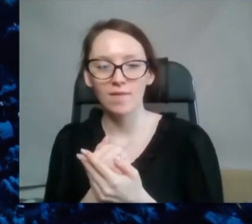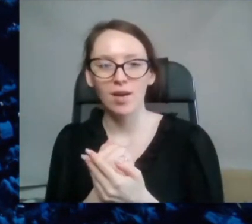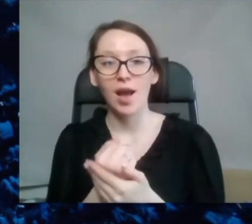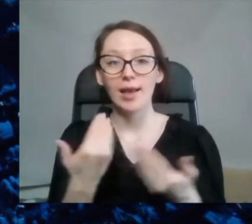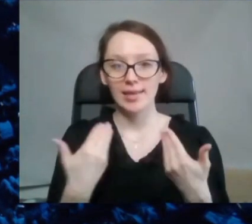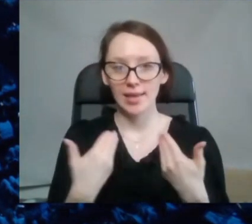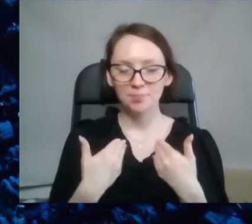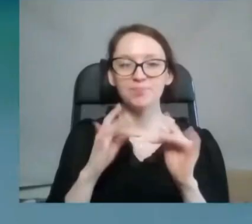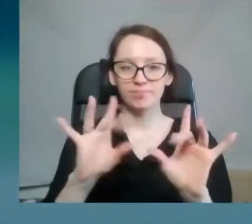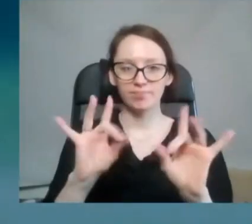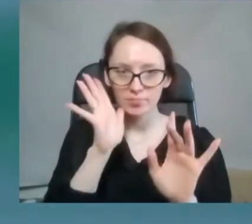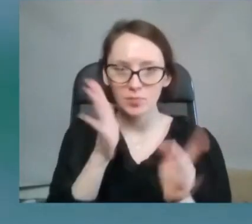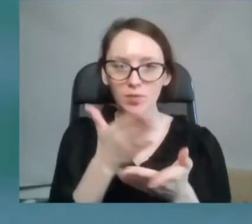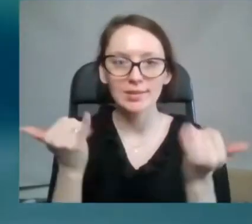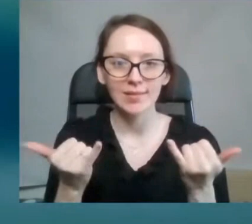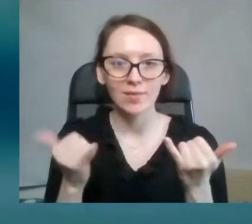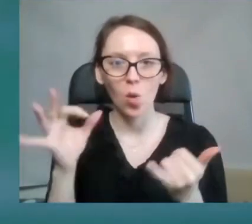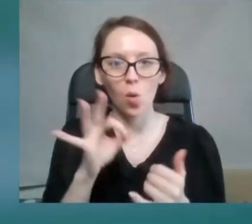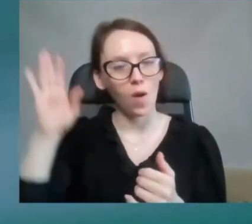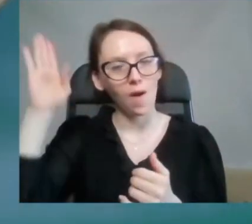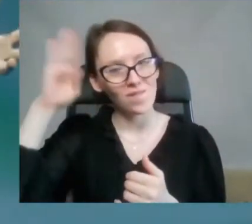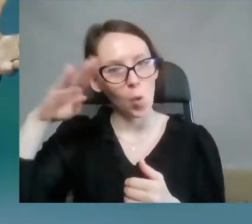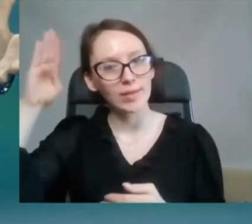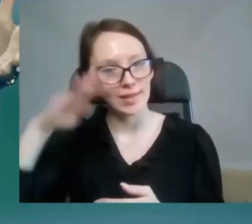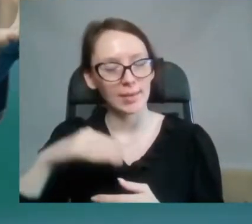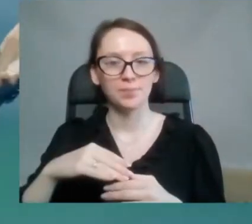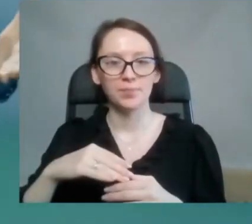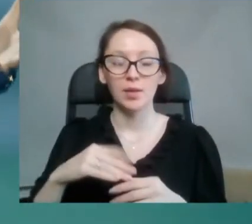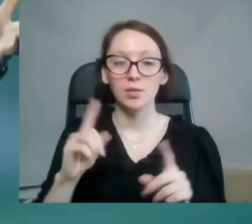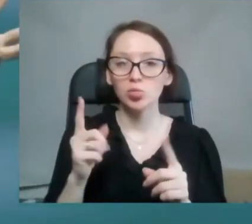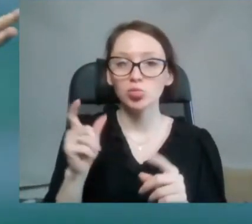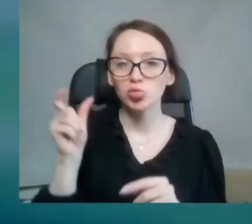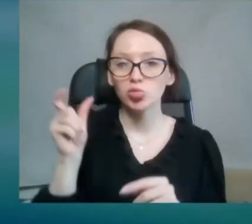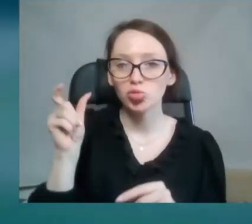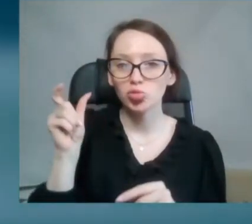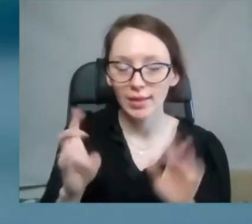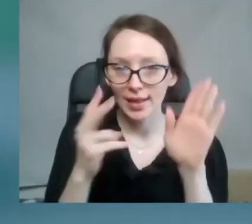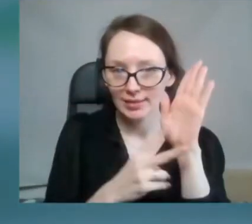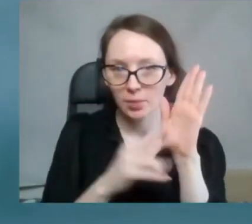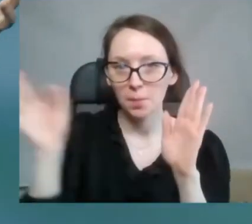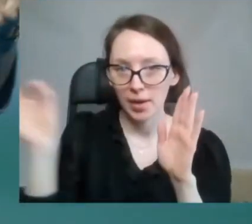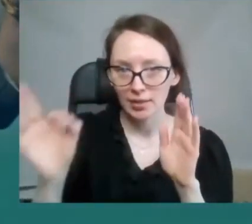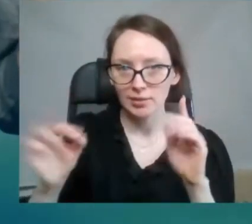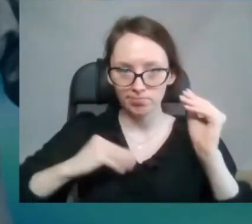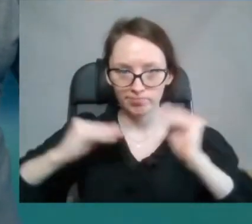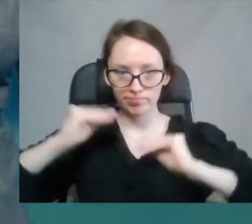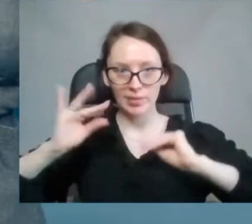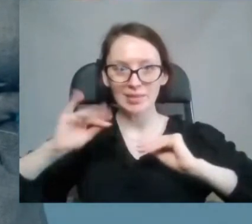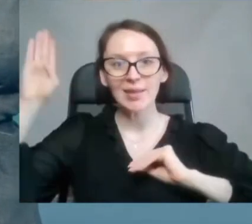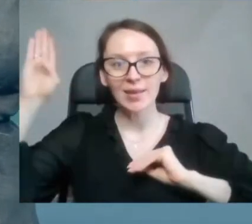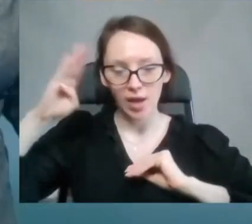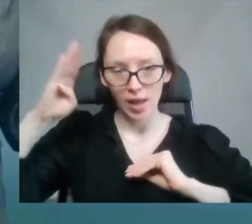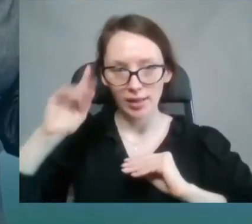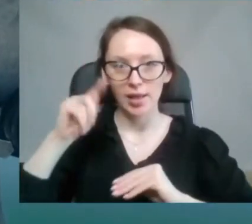расскажу вам сегодня о воде. Ведь человек на 70% состоит из воды. Даже потеряв